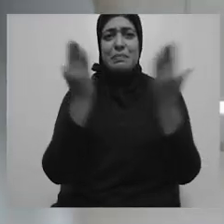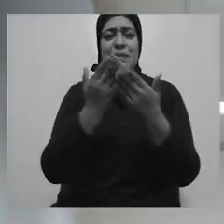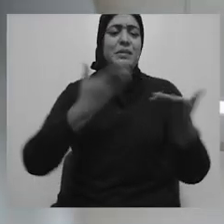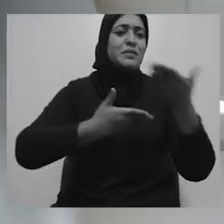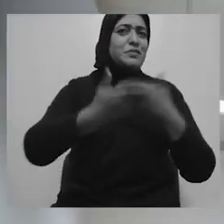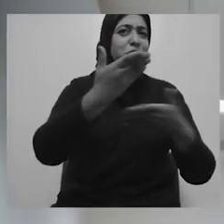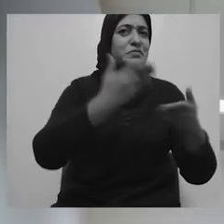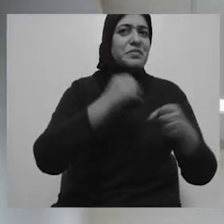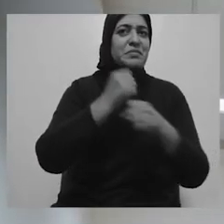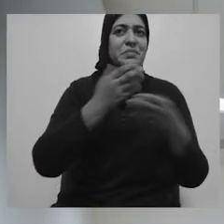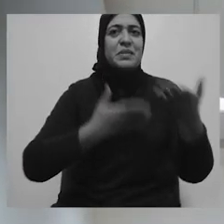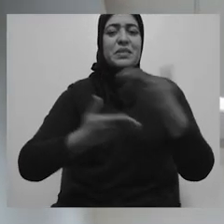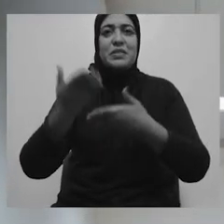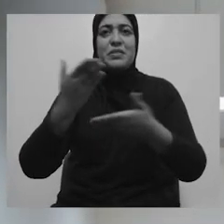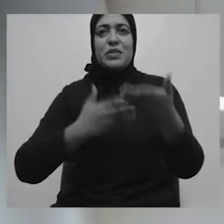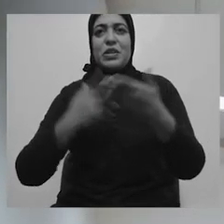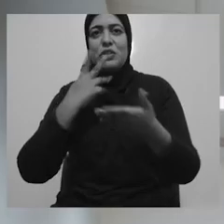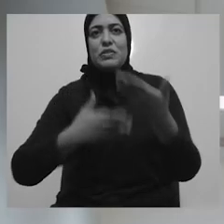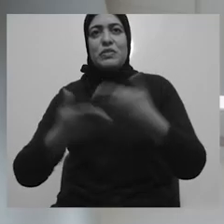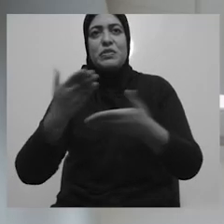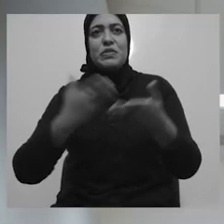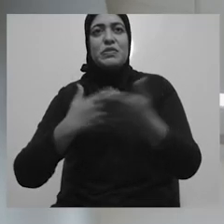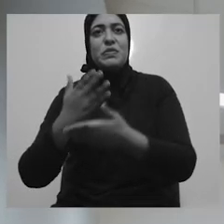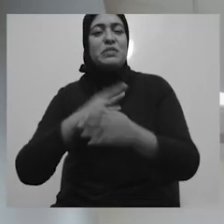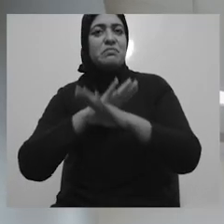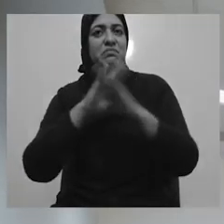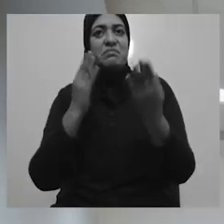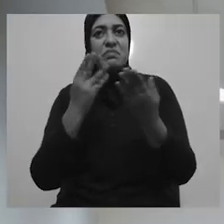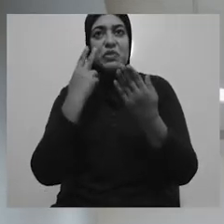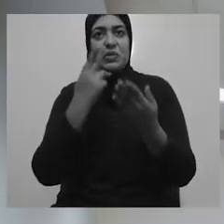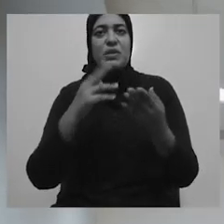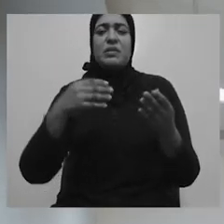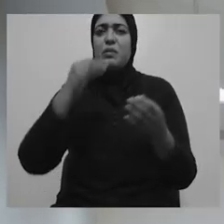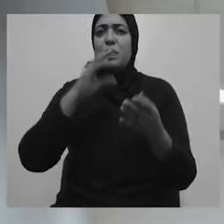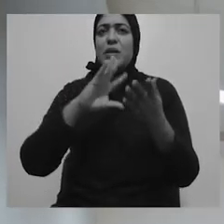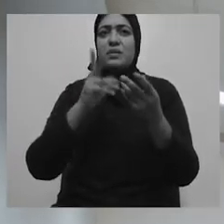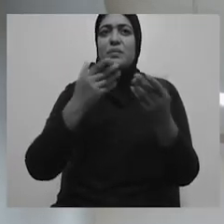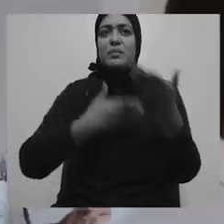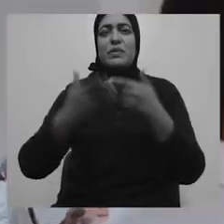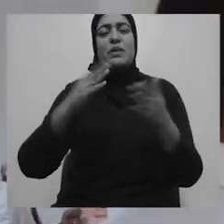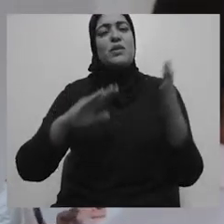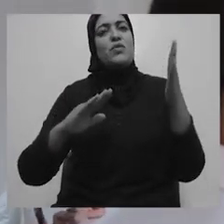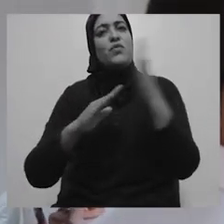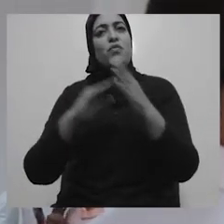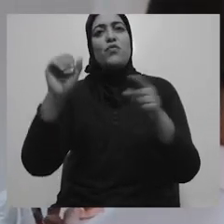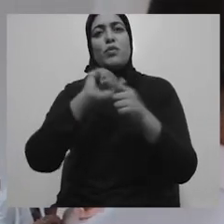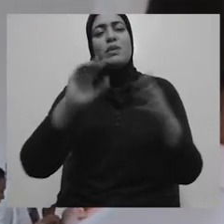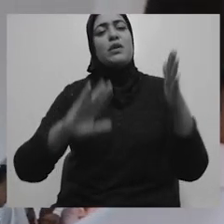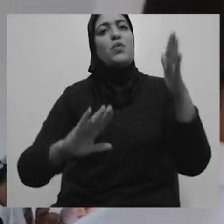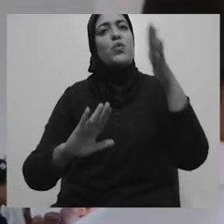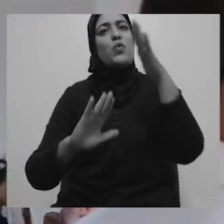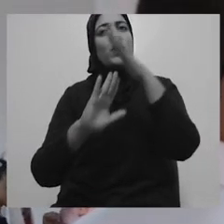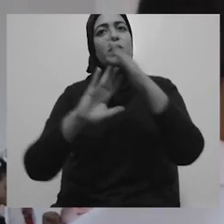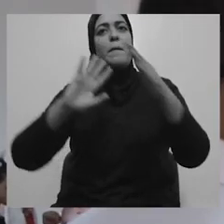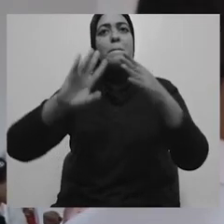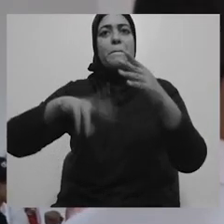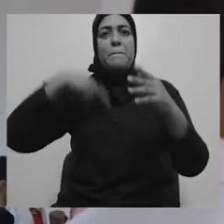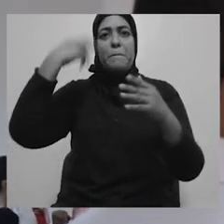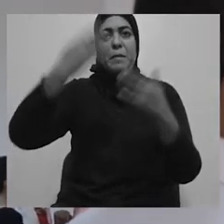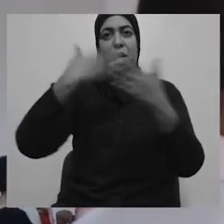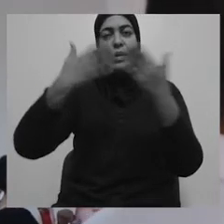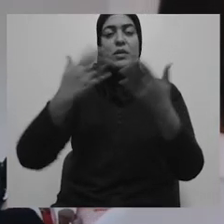pour atteindre le résultat attendu de l'initiative et c'est là où en fait on sent